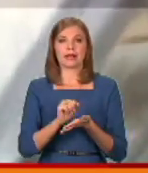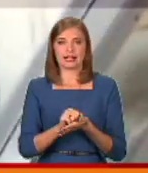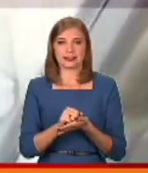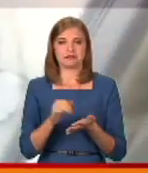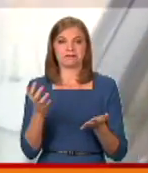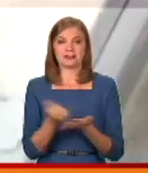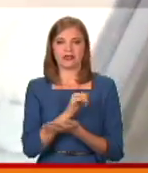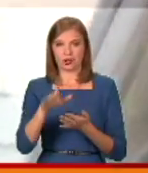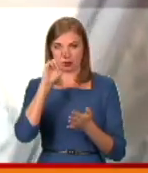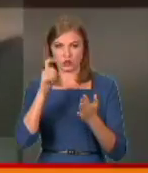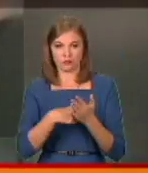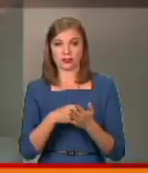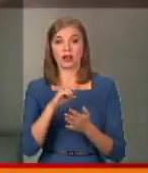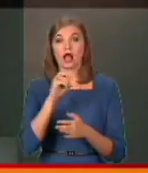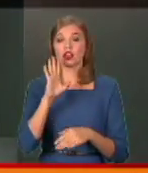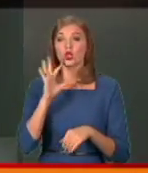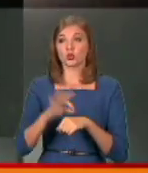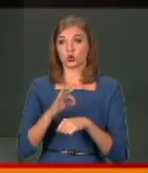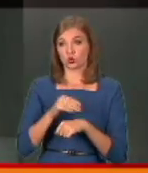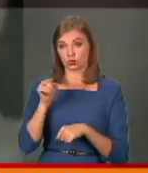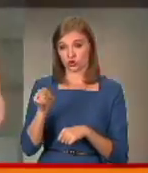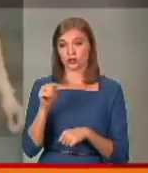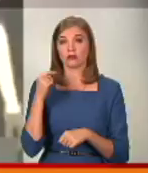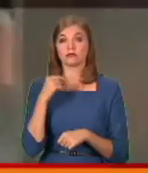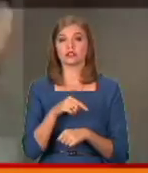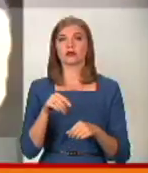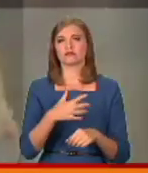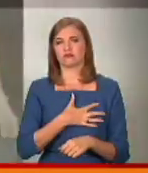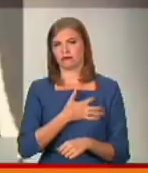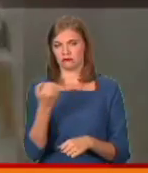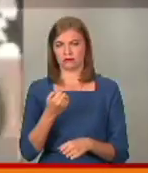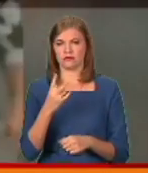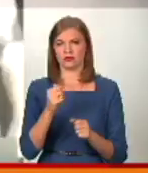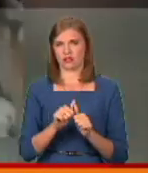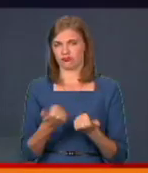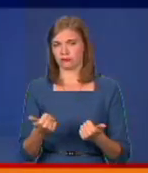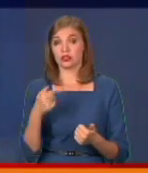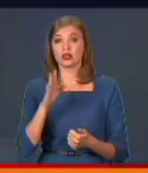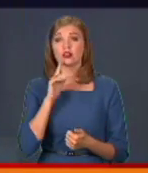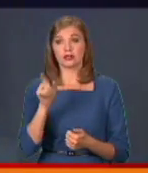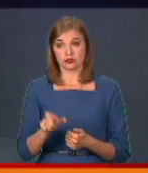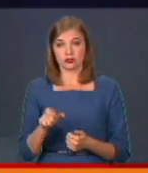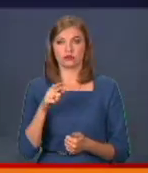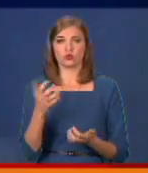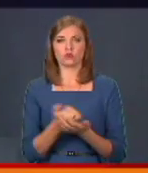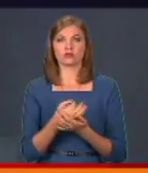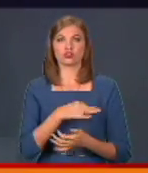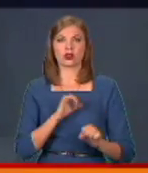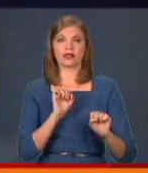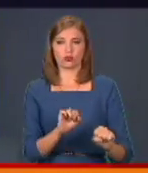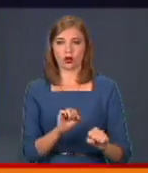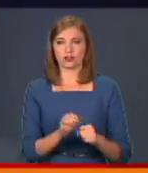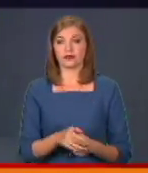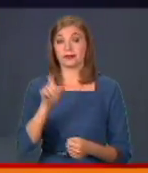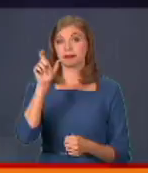так і не вдалося довідатись. Утім, дружина Джонсона Марина Віллер рішуче налаштована на розрив. Вона, до речі, успішний адвокат.